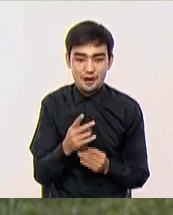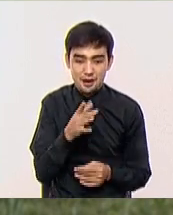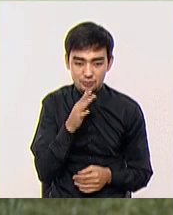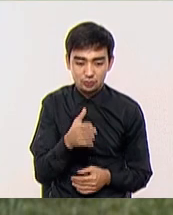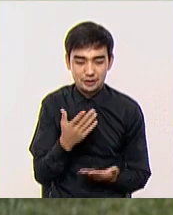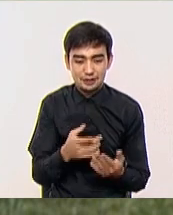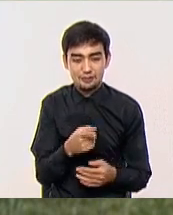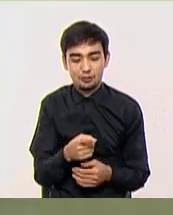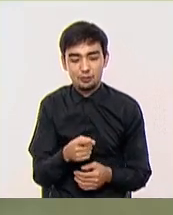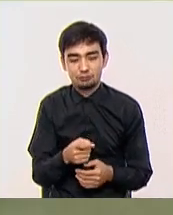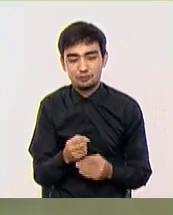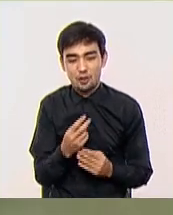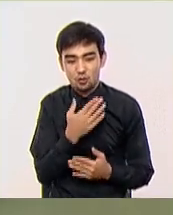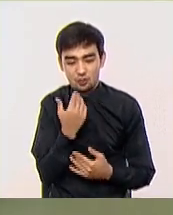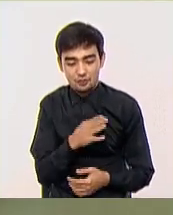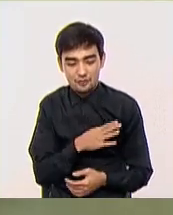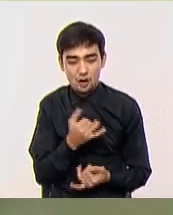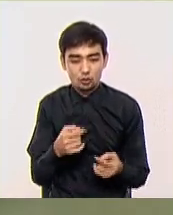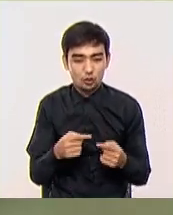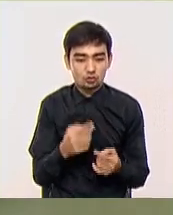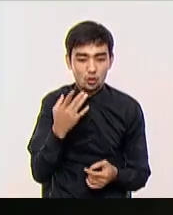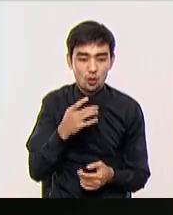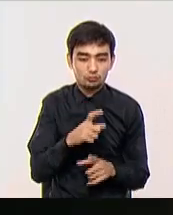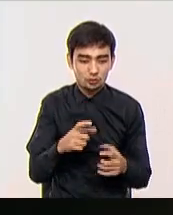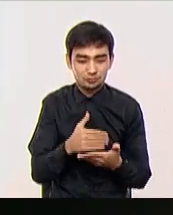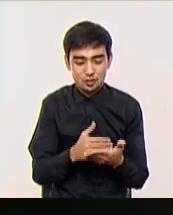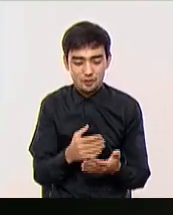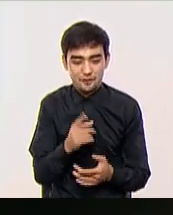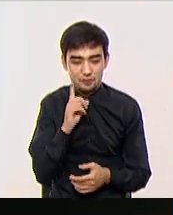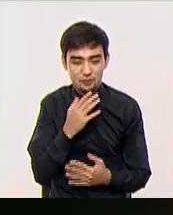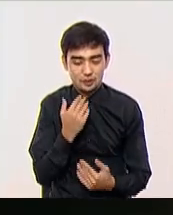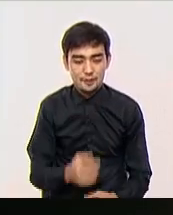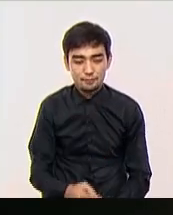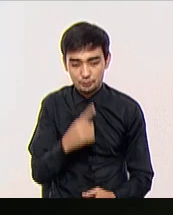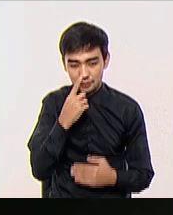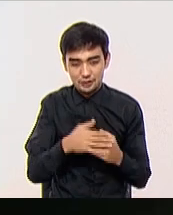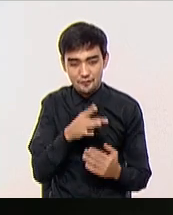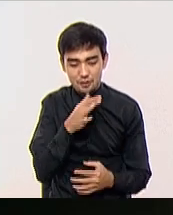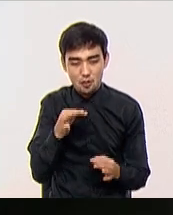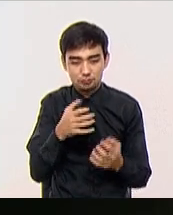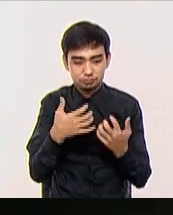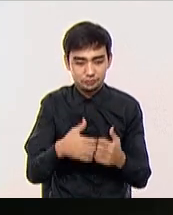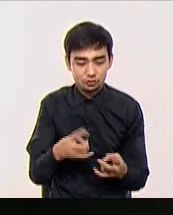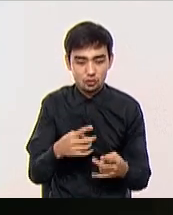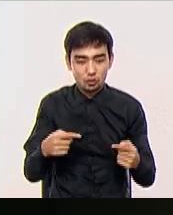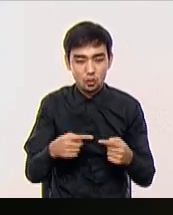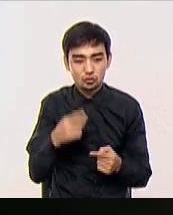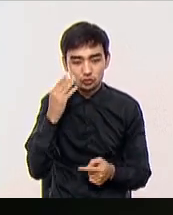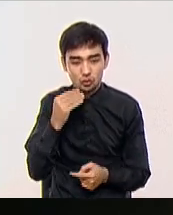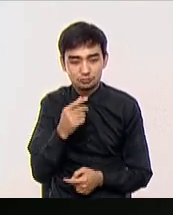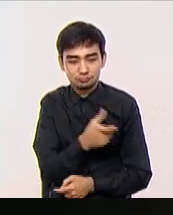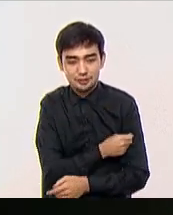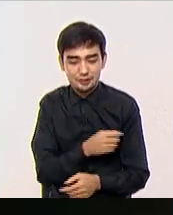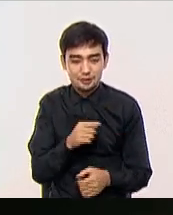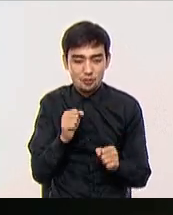он уже будет входить. Поэтому сейчас пока точной цифры нет, сколько это людей. В ближайшее время медики должны подсчитать точное число